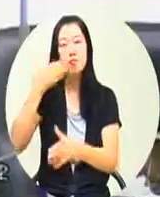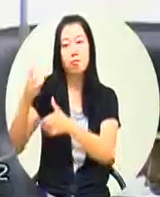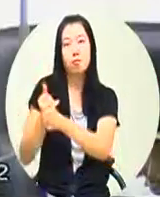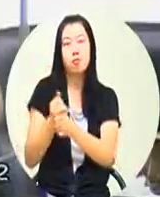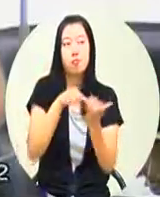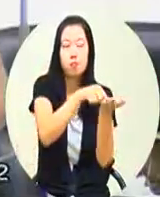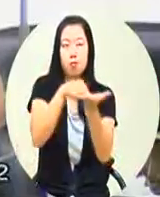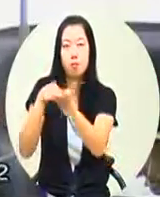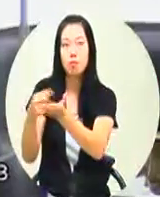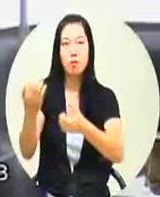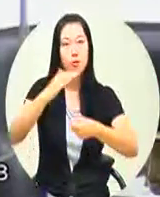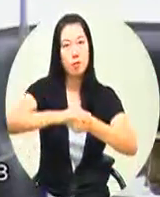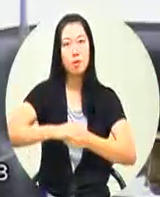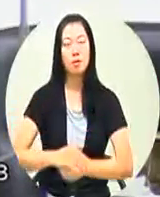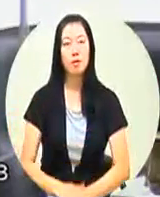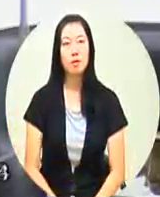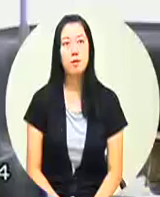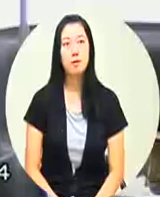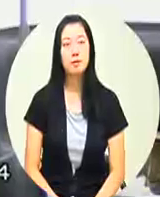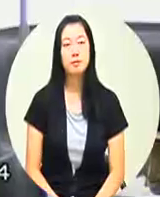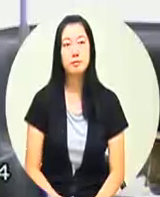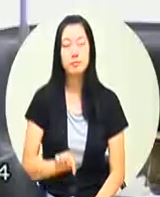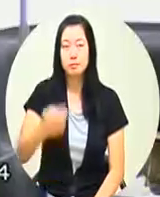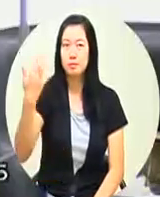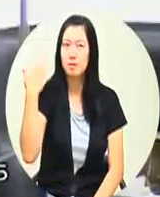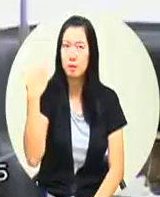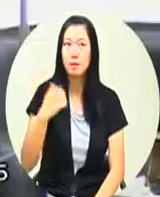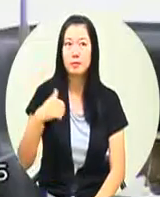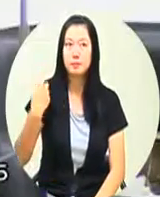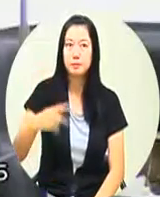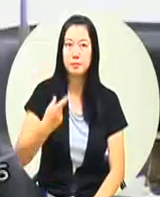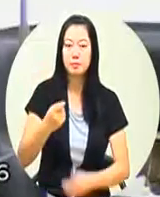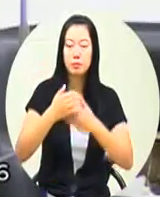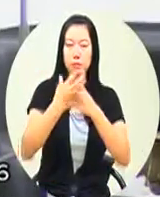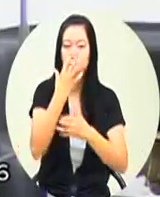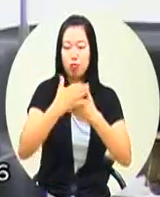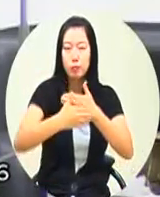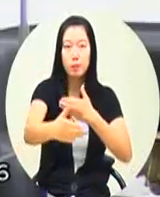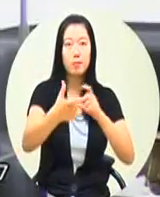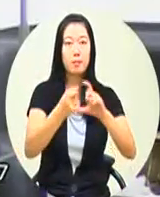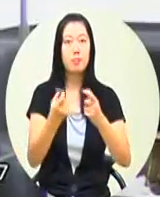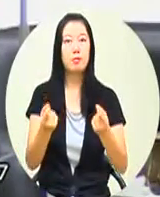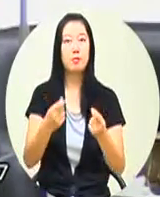望这部分真的要加强了，你看刚刚顶一阵啊，刚刚淹掉波的淹噶，哦，